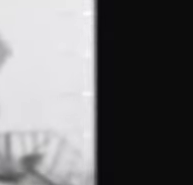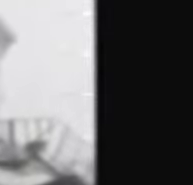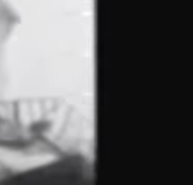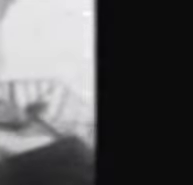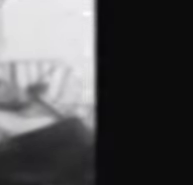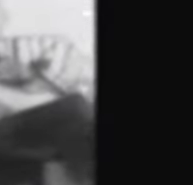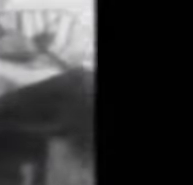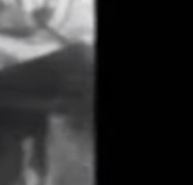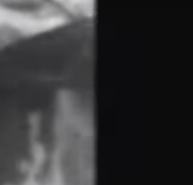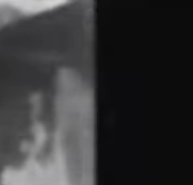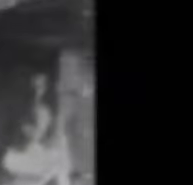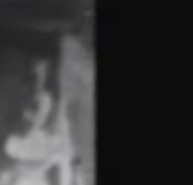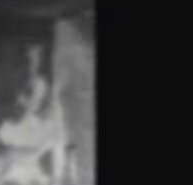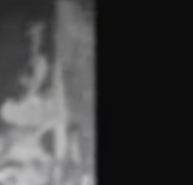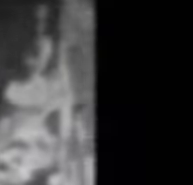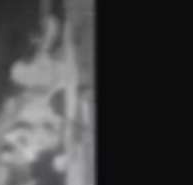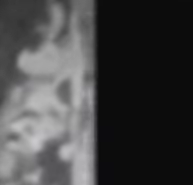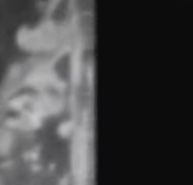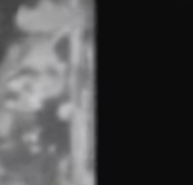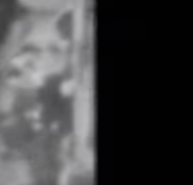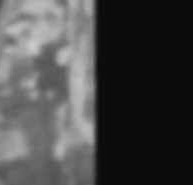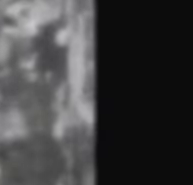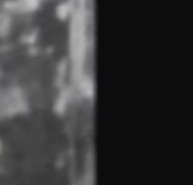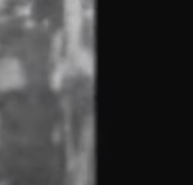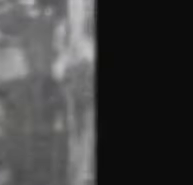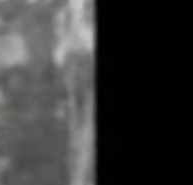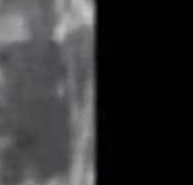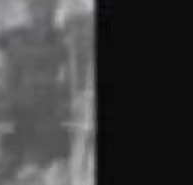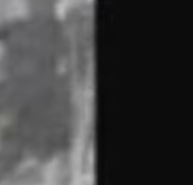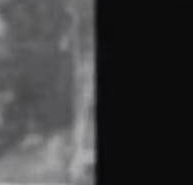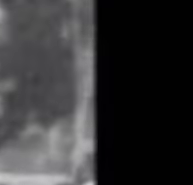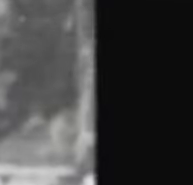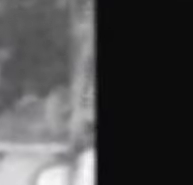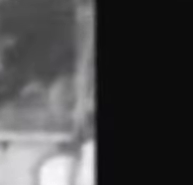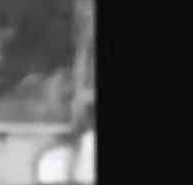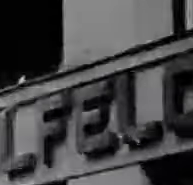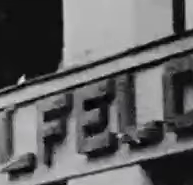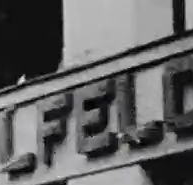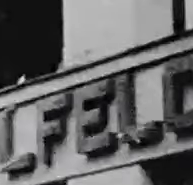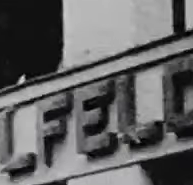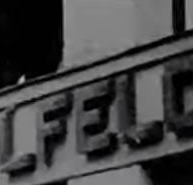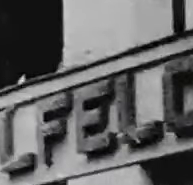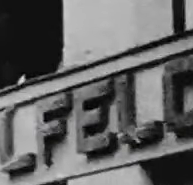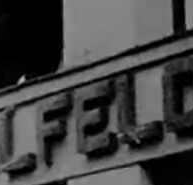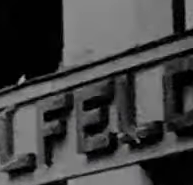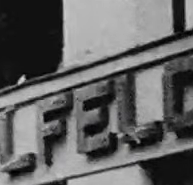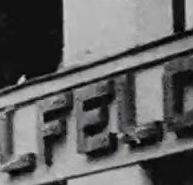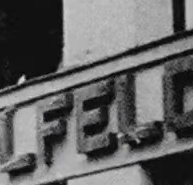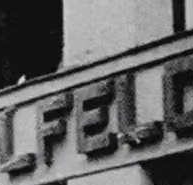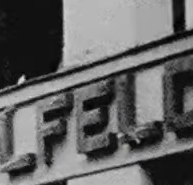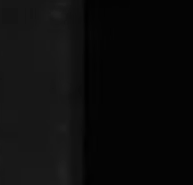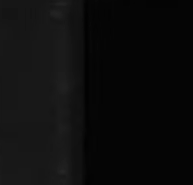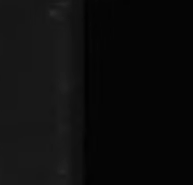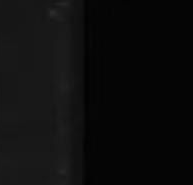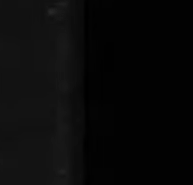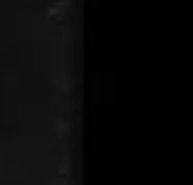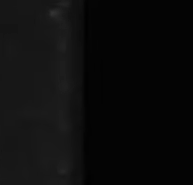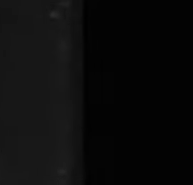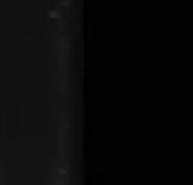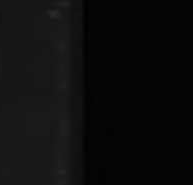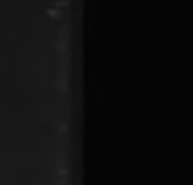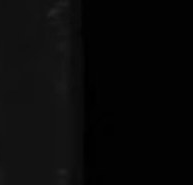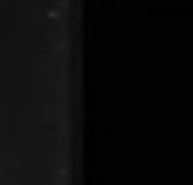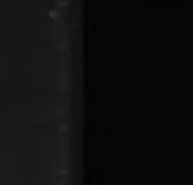Im November-Pogrom 1938 brennen in Deutschland die Synagogen. Jüdische Geschäfte werden geplündert.